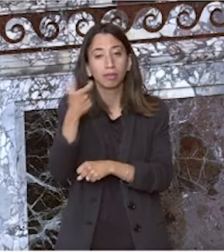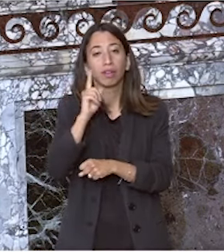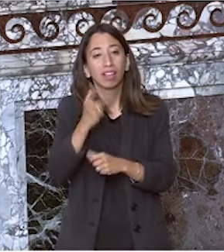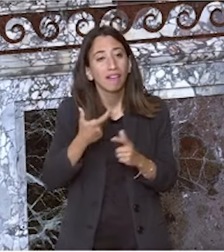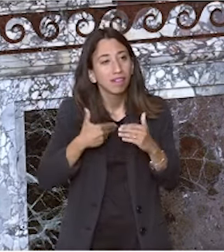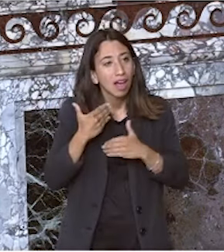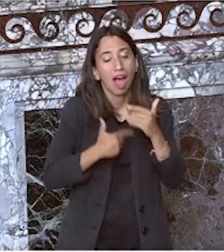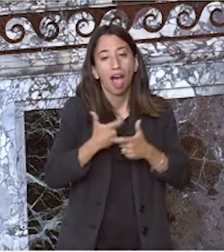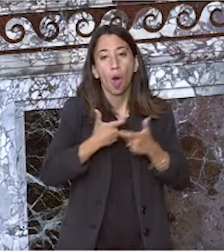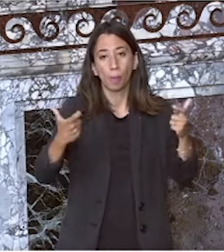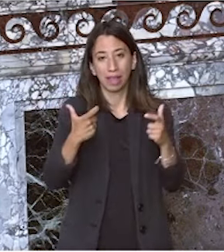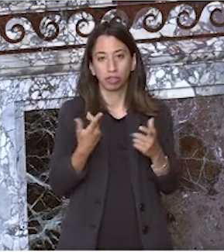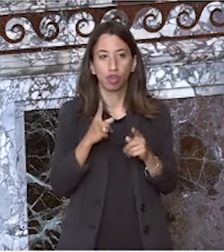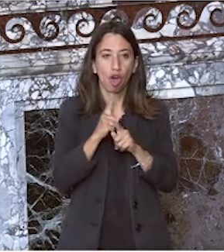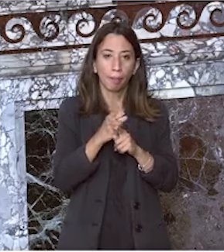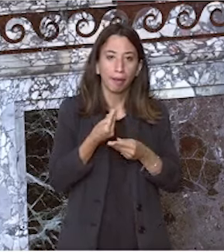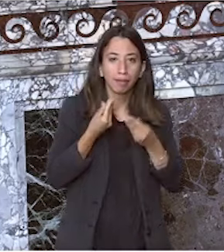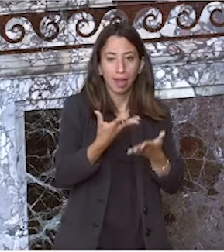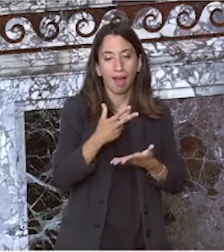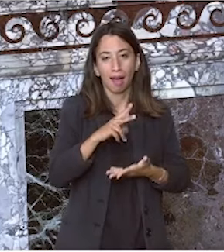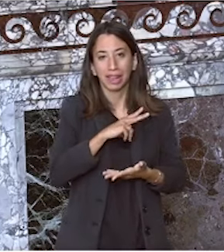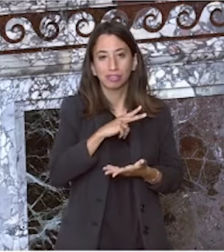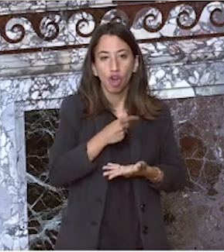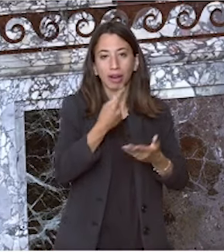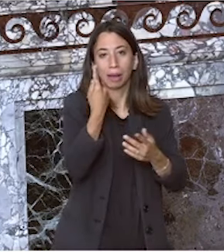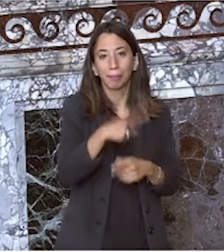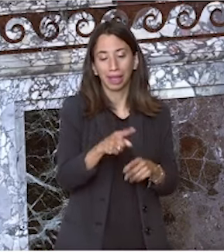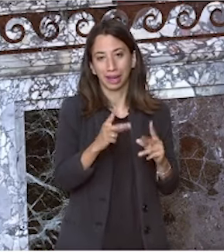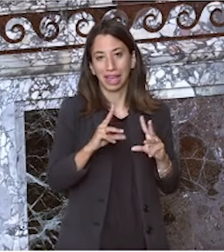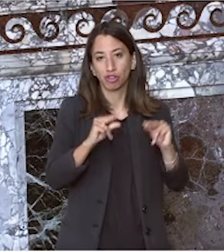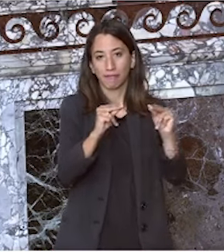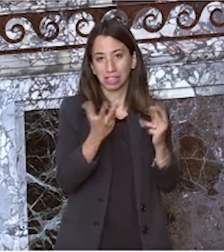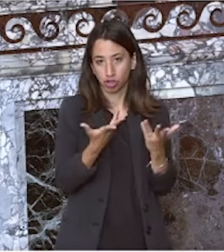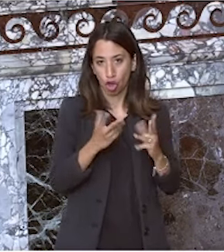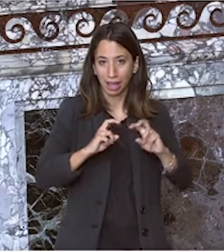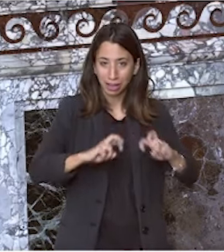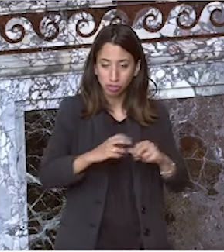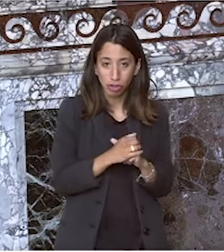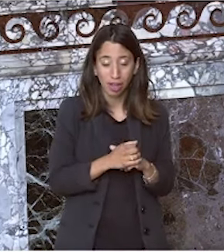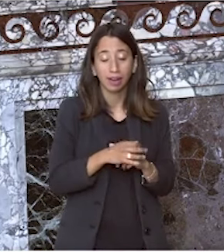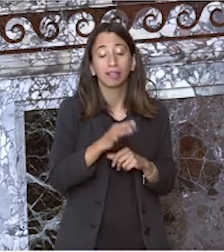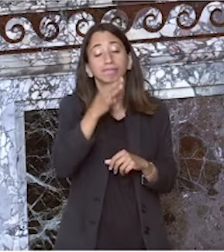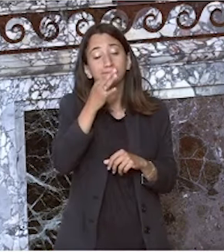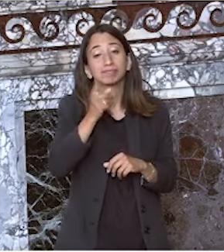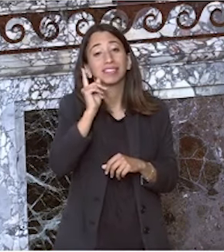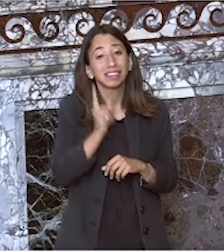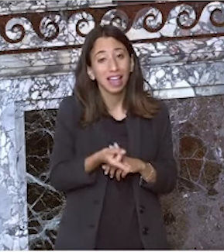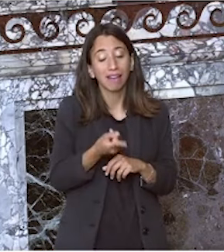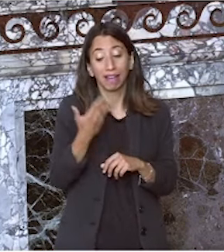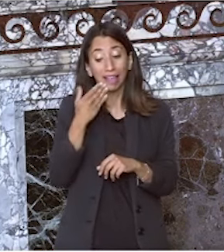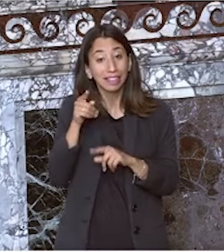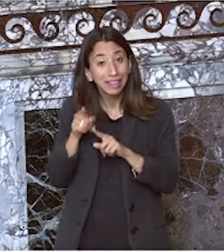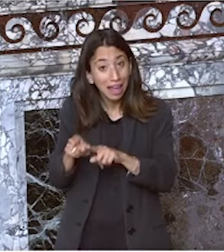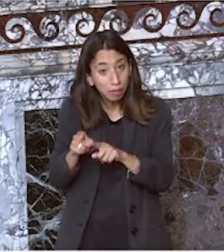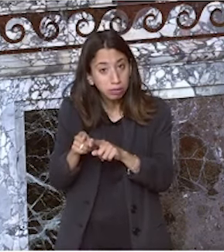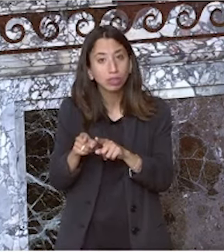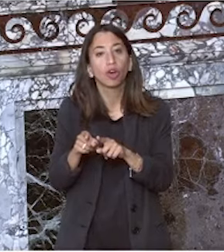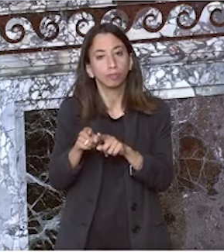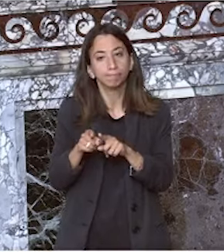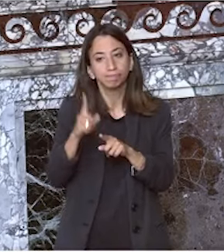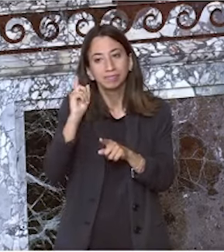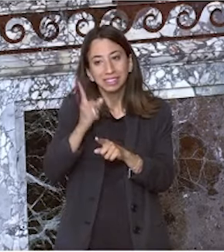a realizzare un graduale e costante miglioramento dei conti pubblici. Tale piano dovrà collocare il debito in rapporto al prodotto su